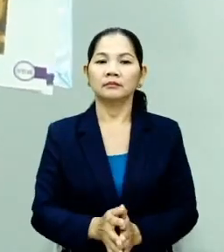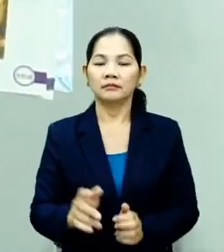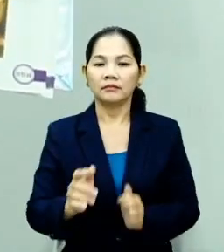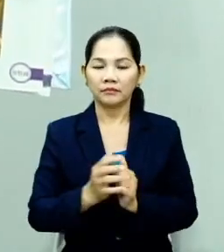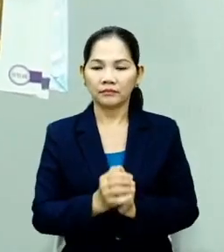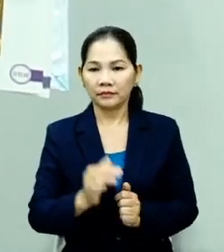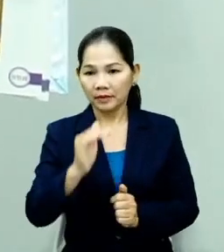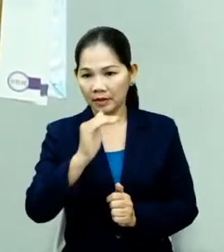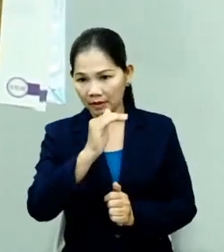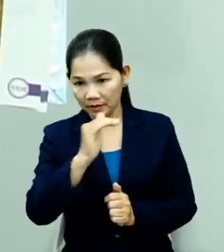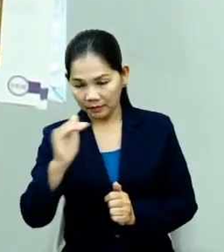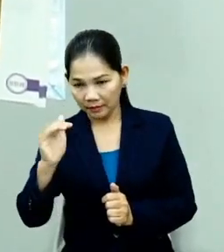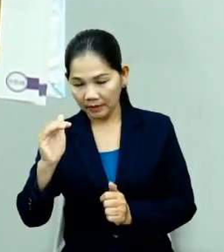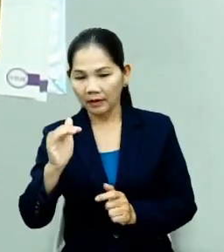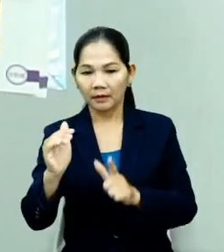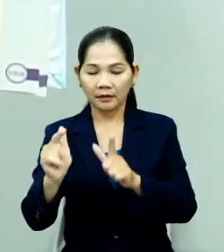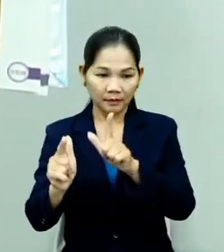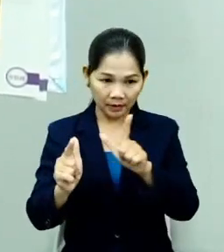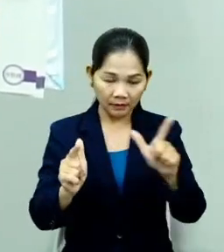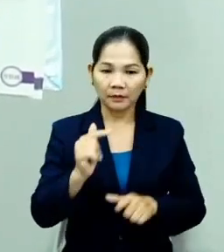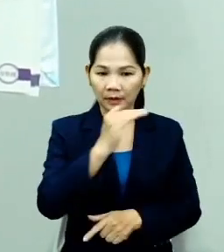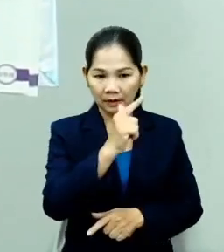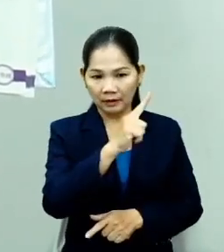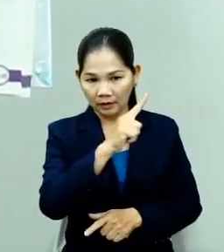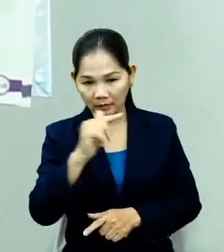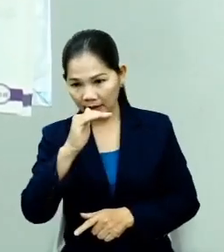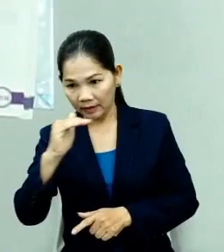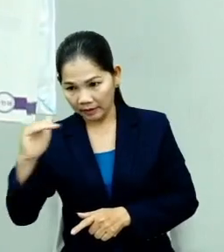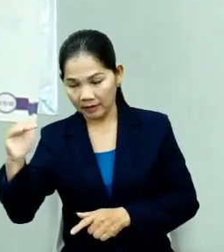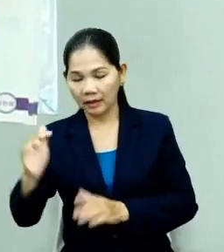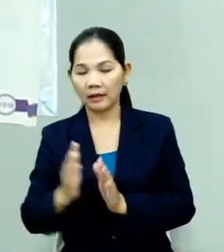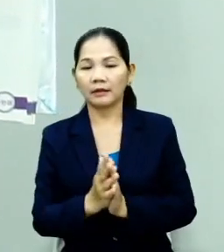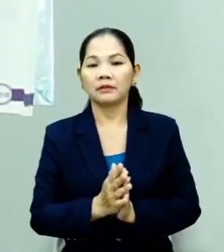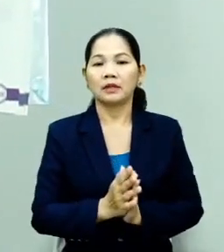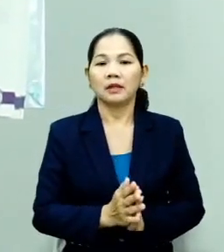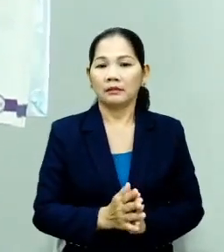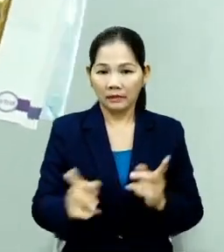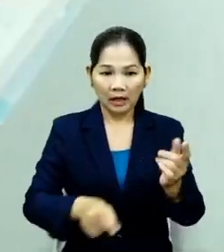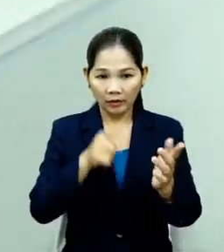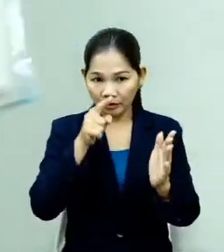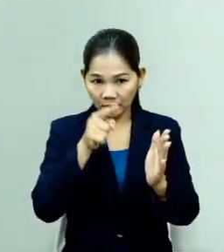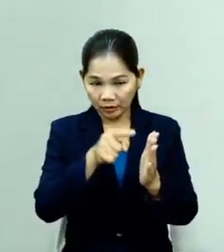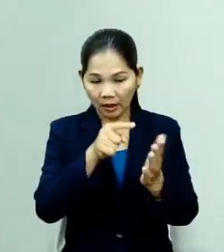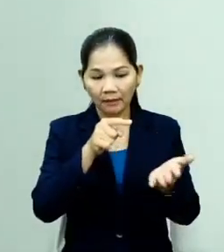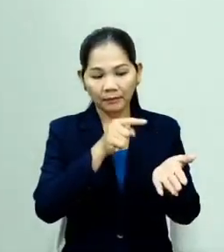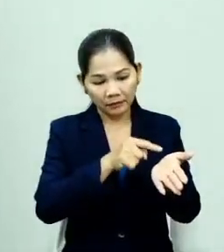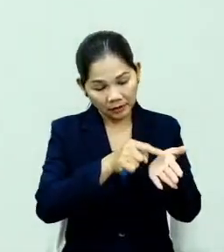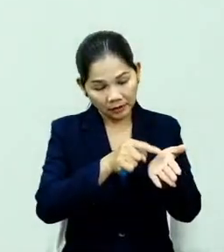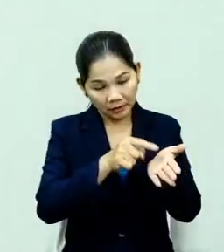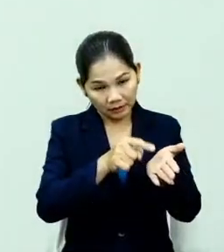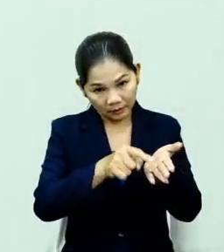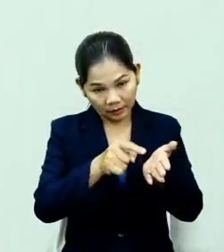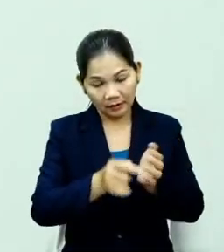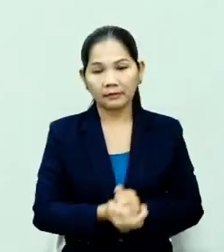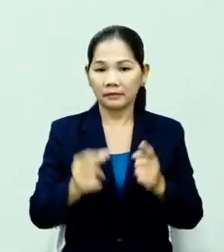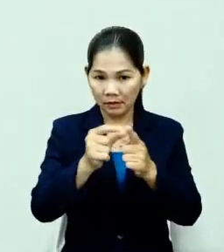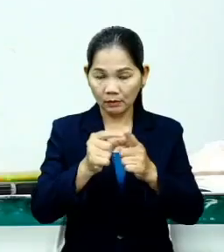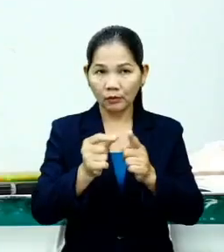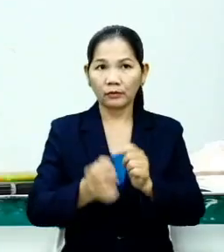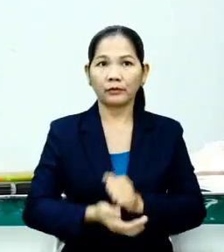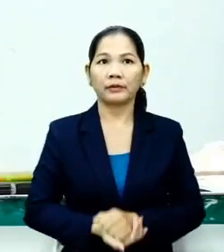lơ cho cầm hai chồng ở chấm chiến nì mũi để dương bàn an nè con cha